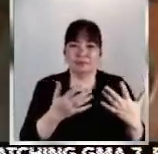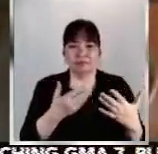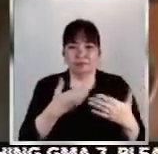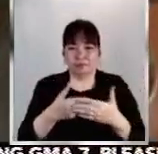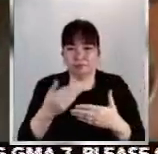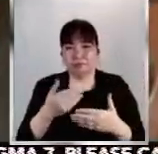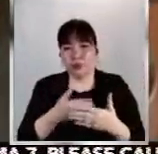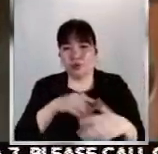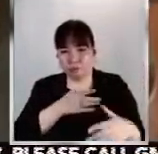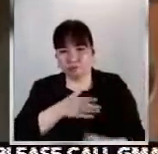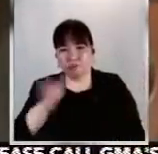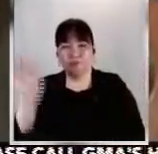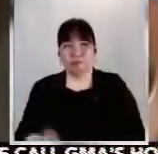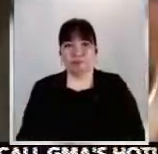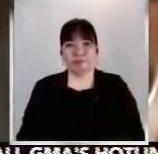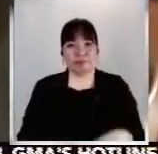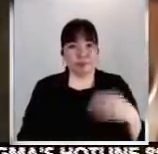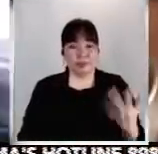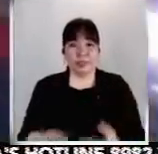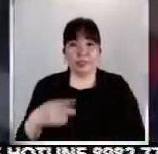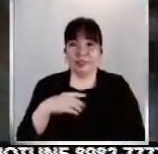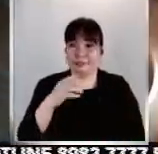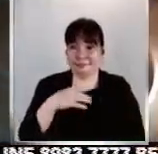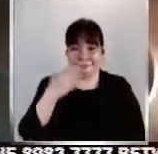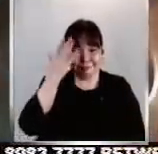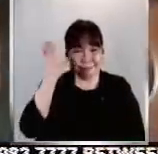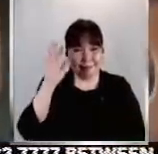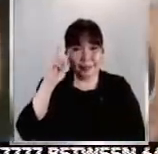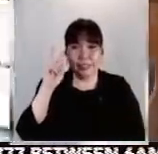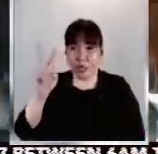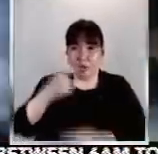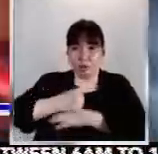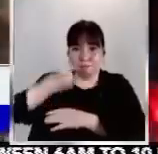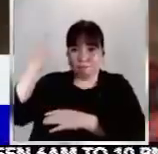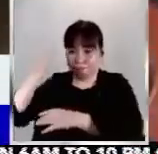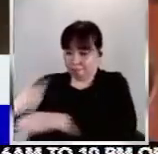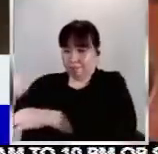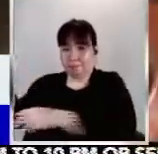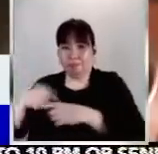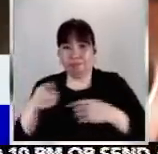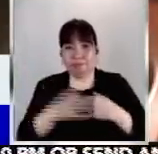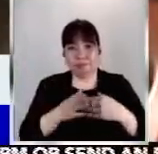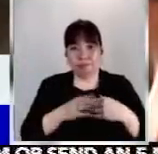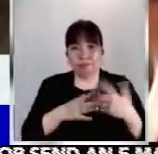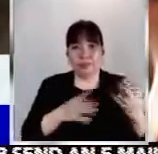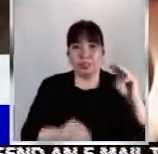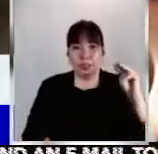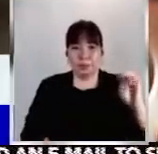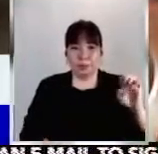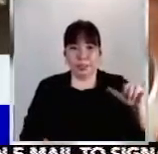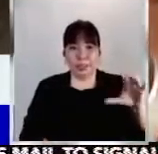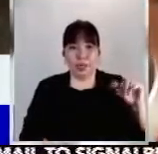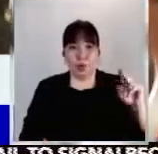June! Vicky, dalawang magkalapit na checkpoint ang nakalatag dito sa boundary ng Mekawayan, Bulacan at Valenzuela